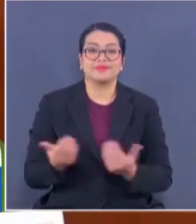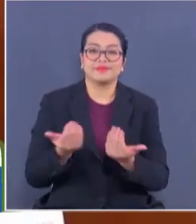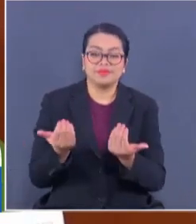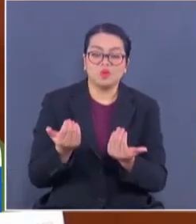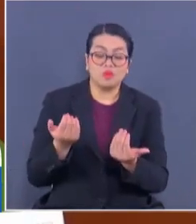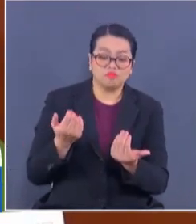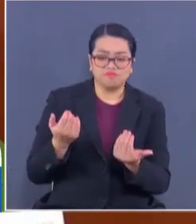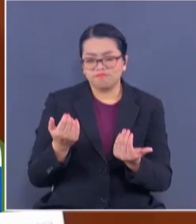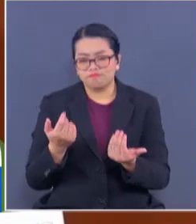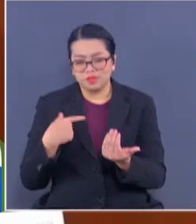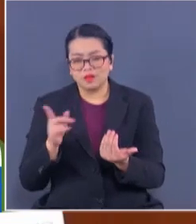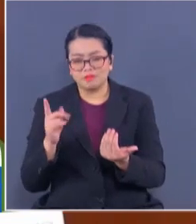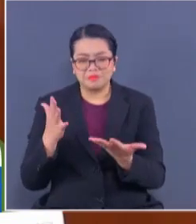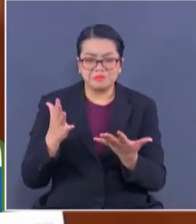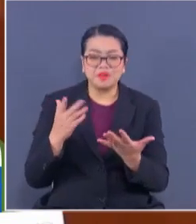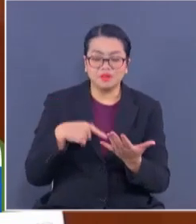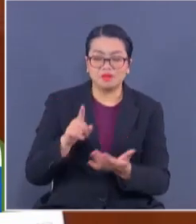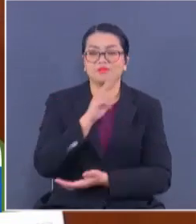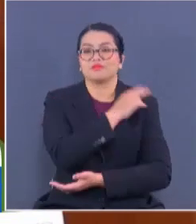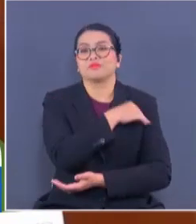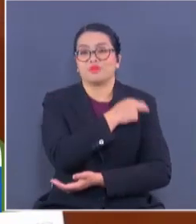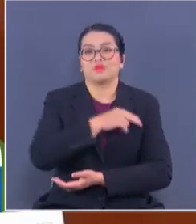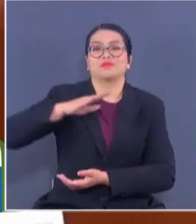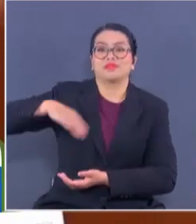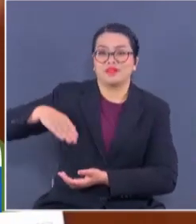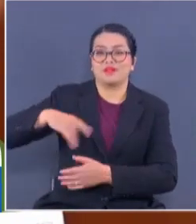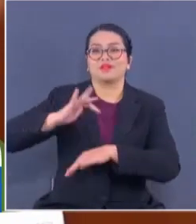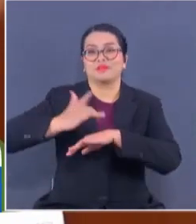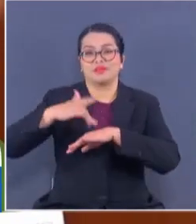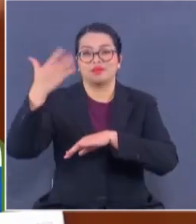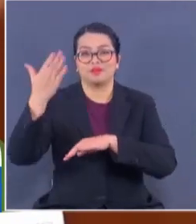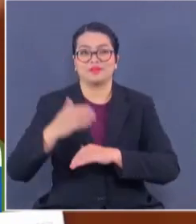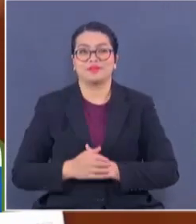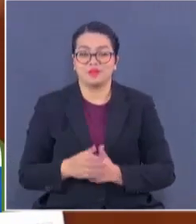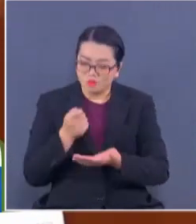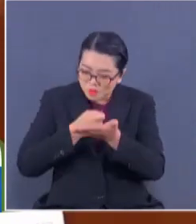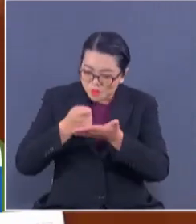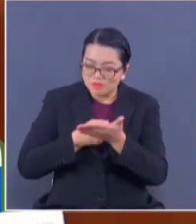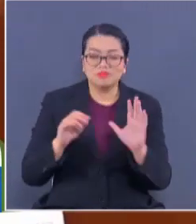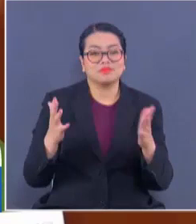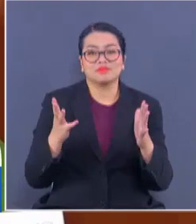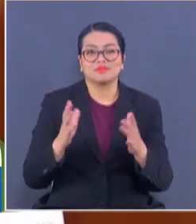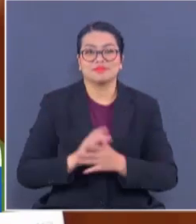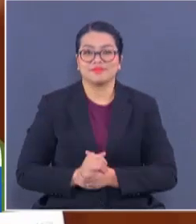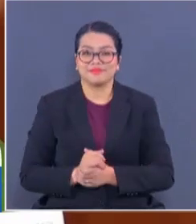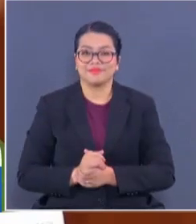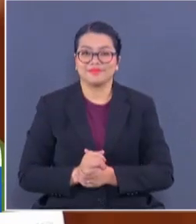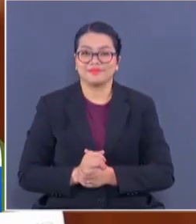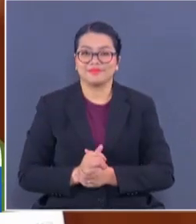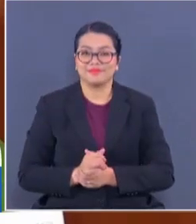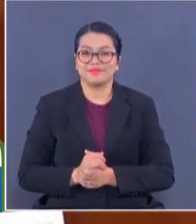ก็อาจจะต้องขึ้นคุณหมอหรือวิทยาศาสตร์เขา แล้วก็แล้วดูดวงดูอะไรกันไหม ไม่ได้ดูเลย เพราะปีนี้มันเป็นปีทอง